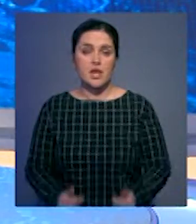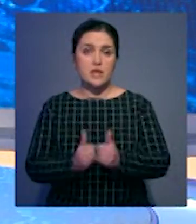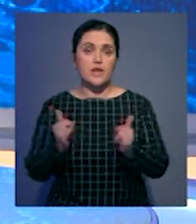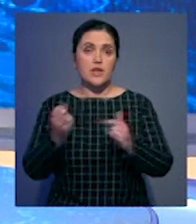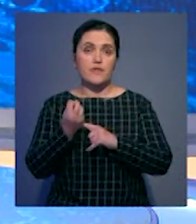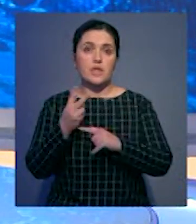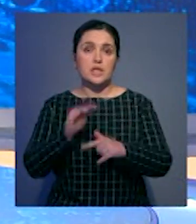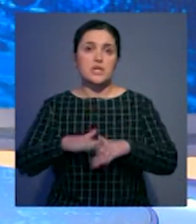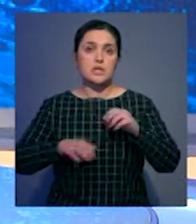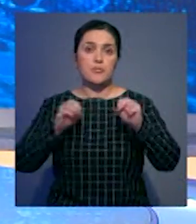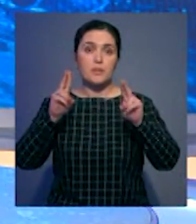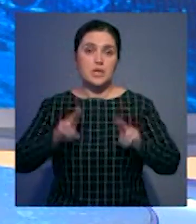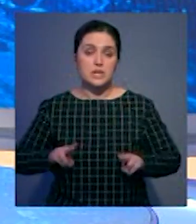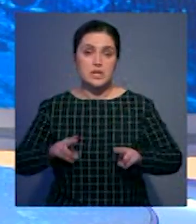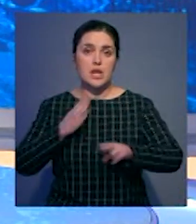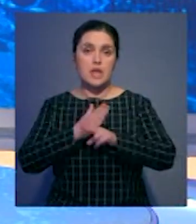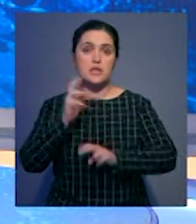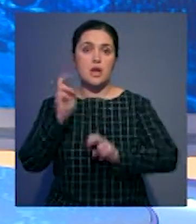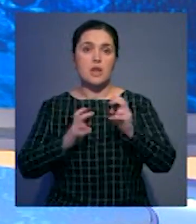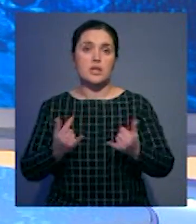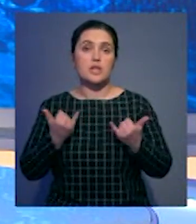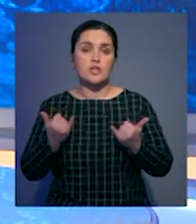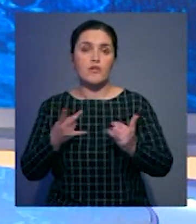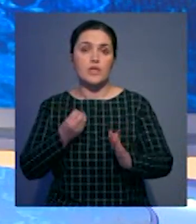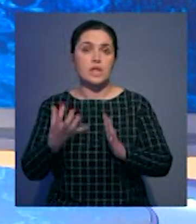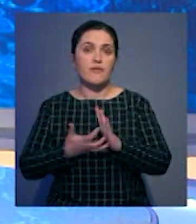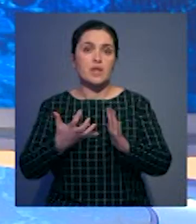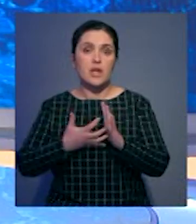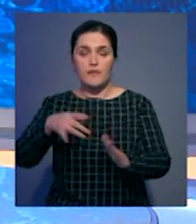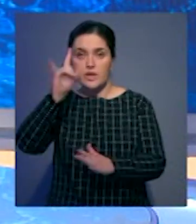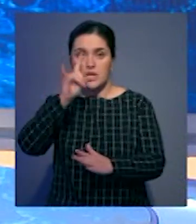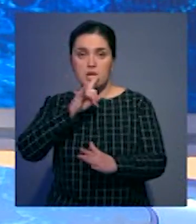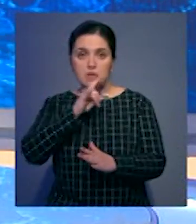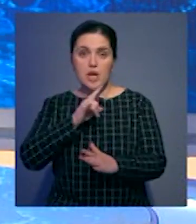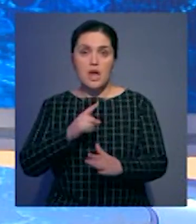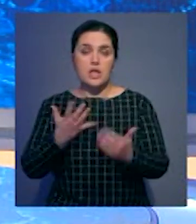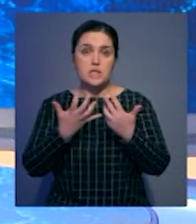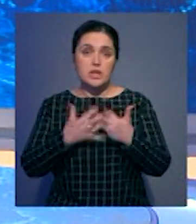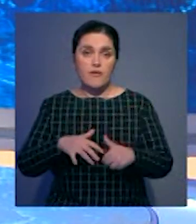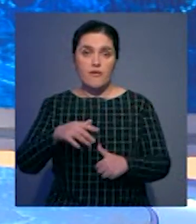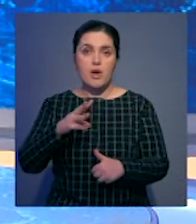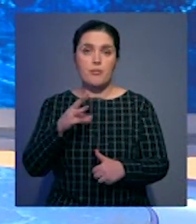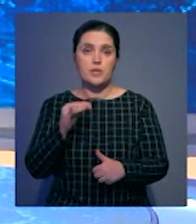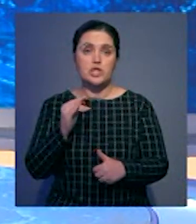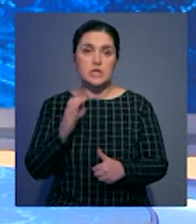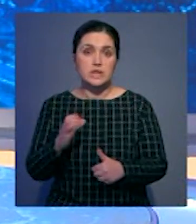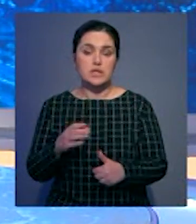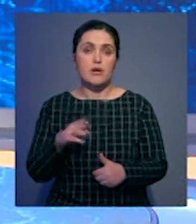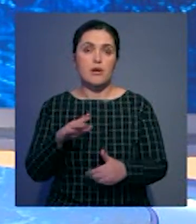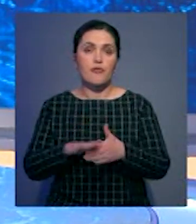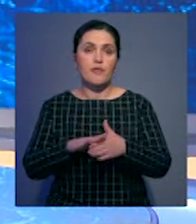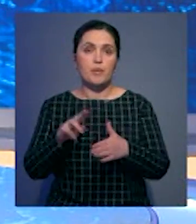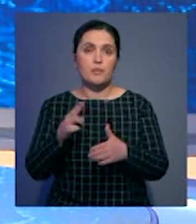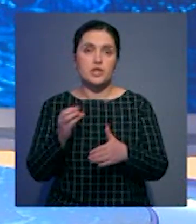Свыше 12 тысяч специалистов в обрабатывающей промышленности на сегодня не хватает в Казахстане. Такие цифры назвал мажилисмен